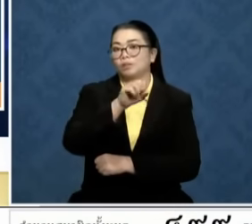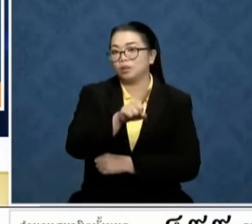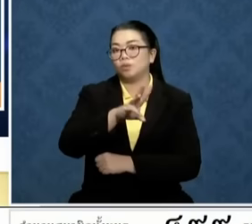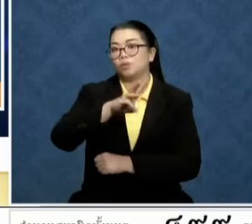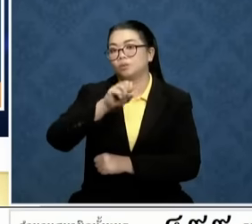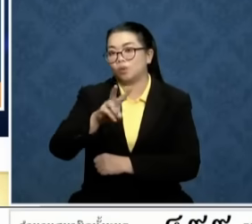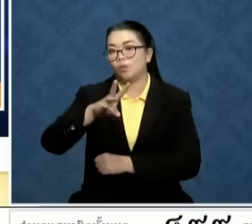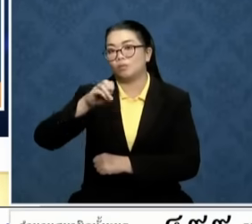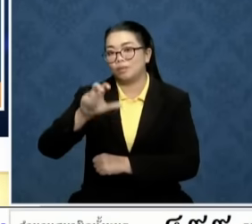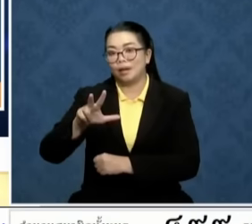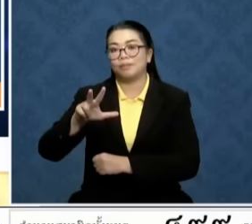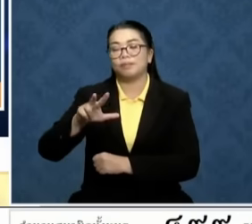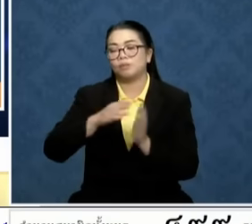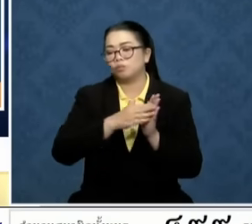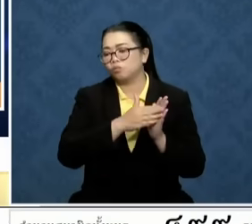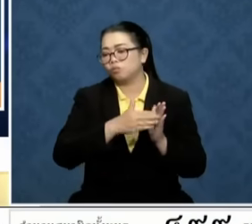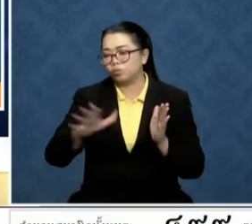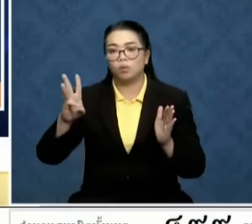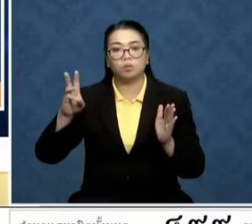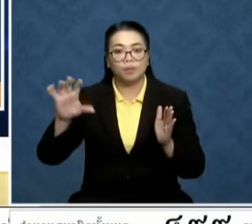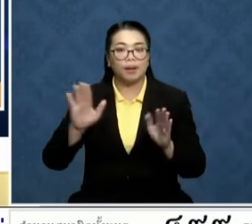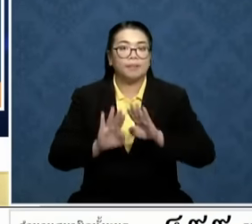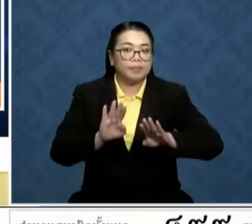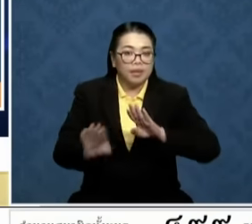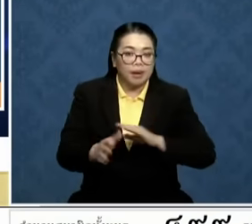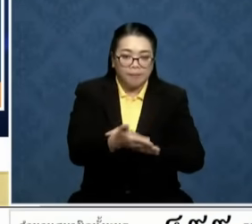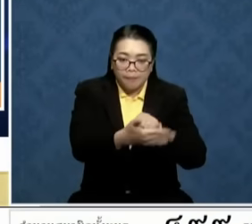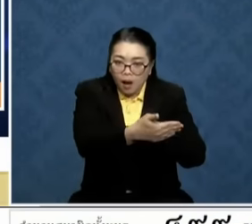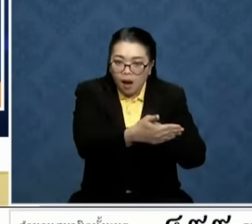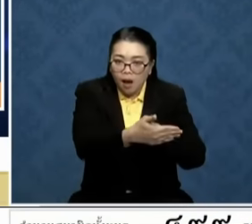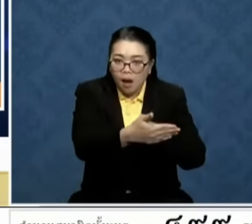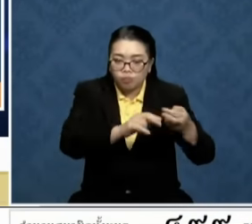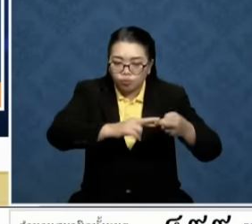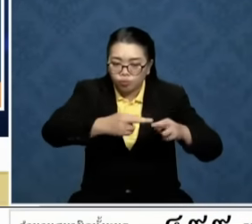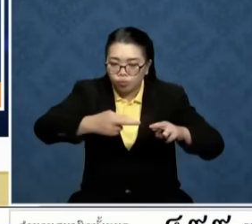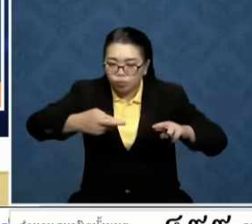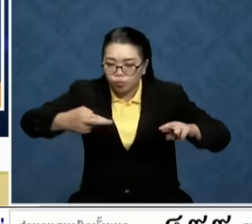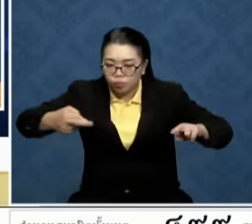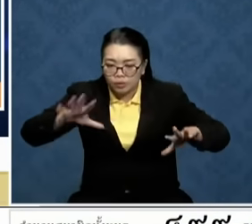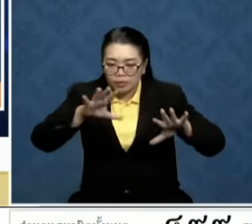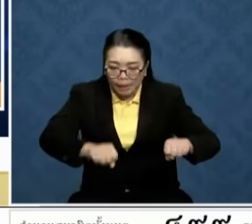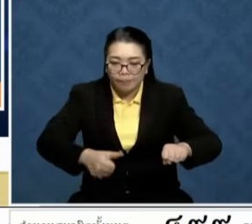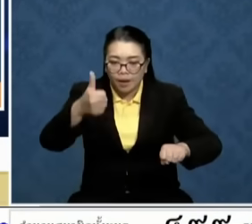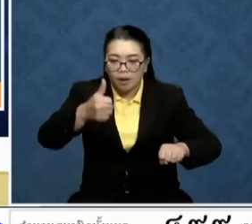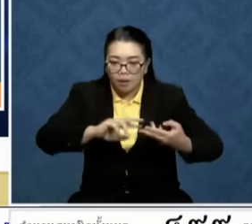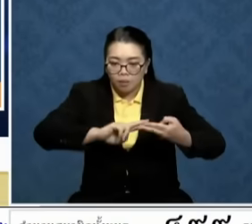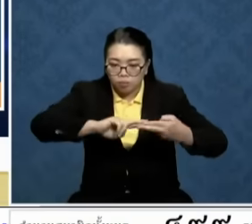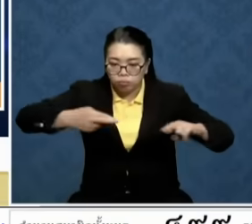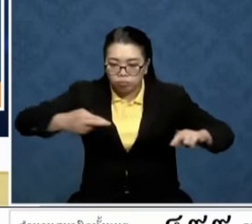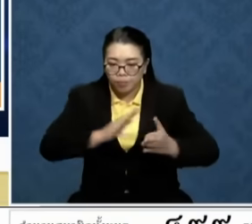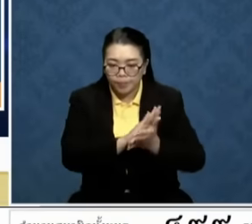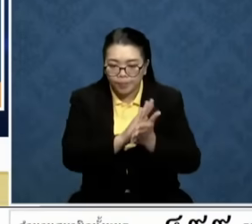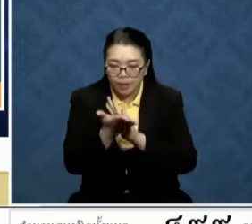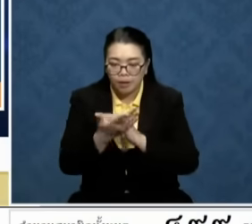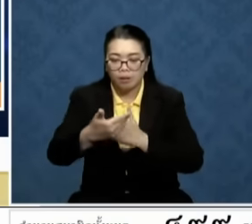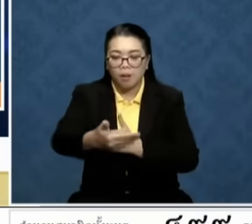ไล่เรื่อยเป็นต้นมาโดยยังมีการเปรียบเทียบถึงตัวพันธุกรรมของปลาที่จับได้ในบ่อ